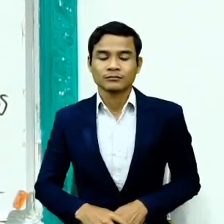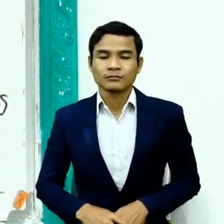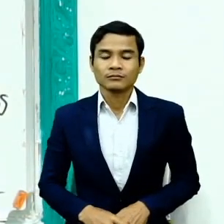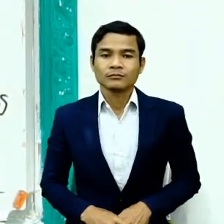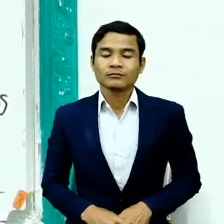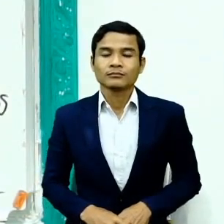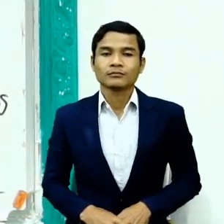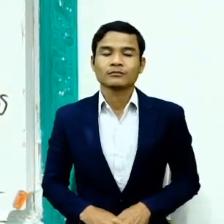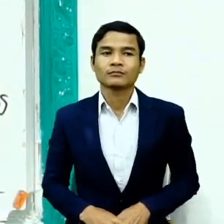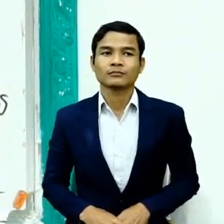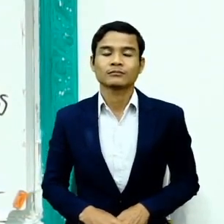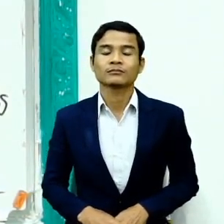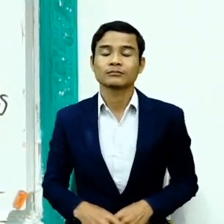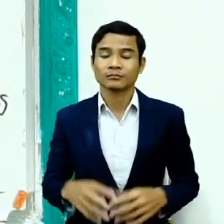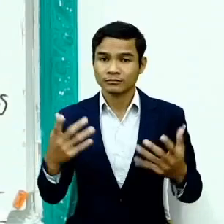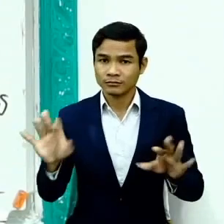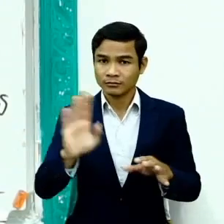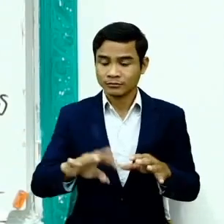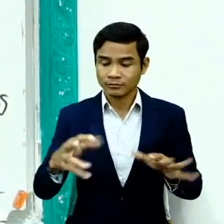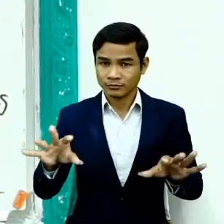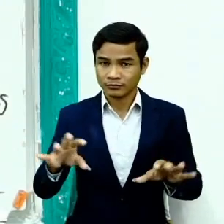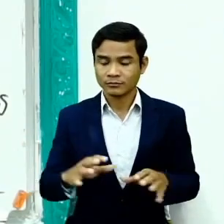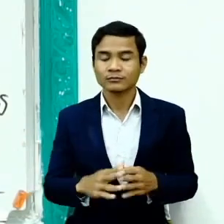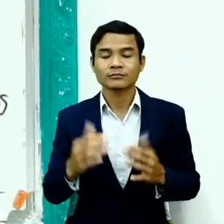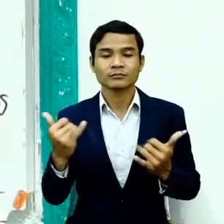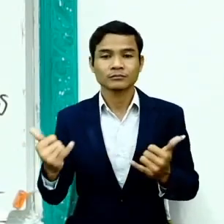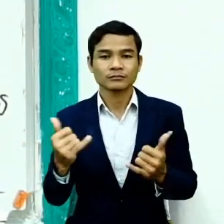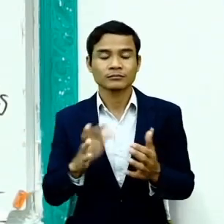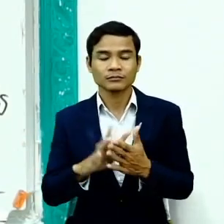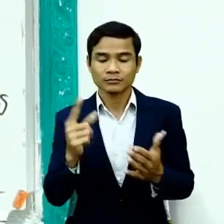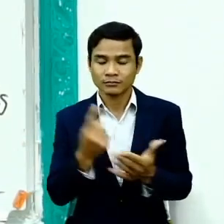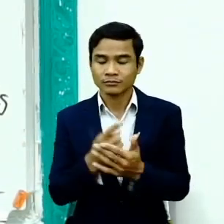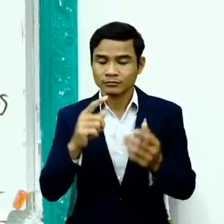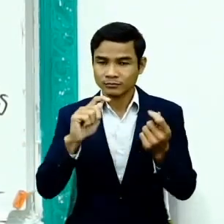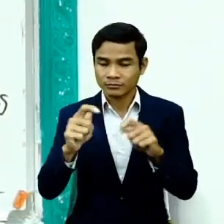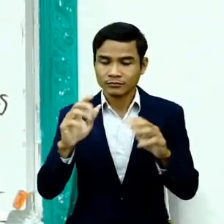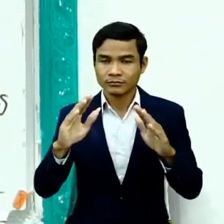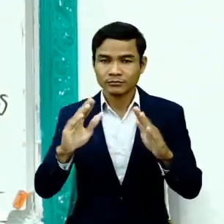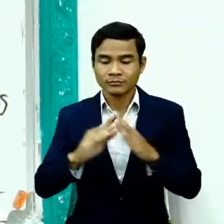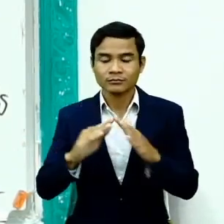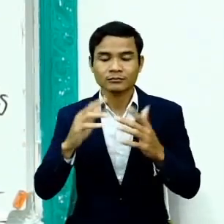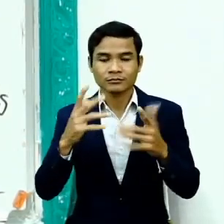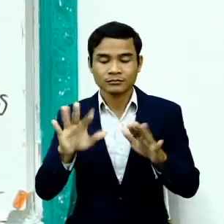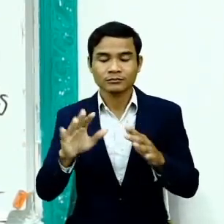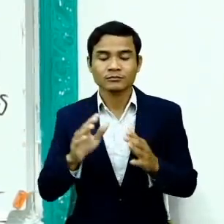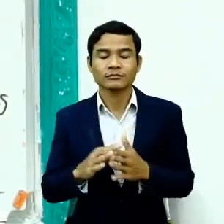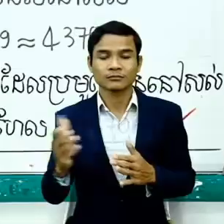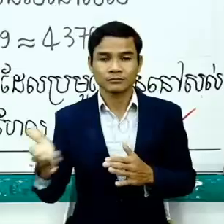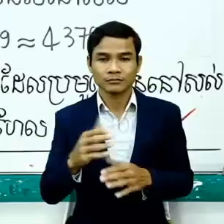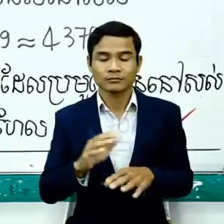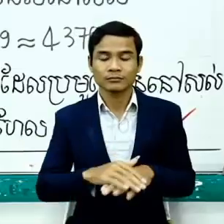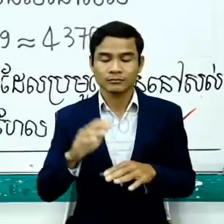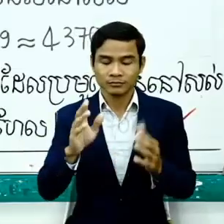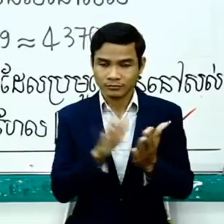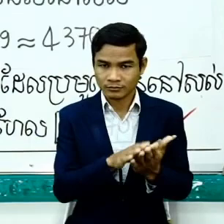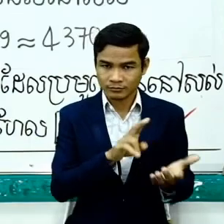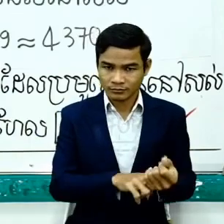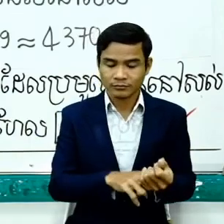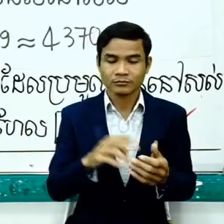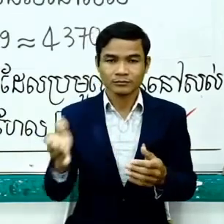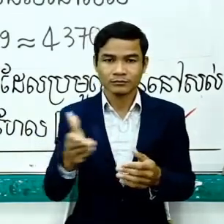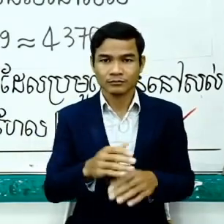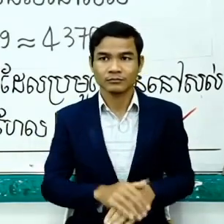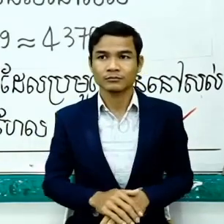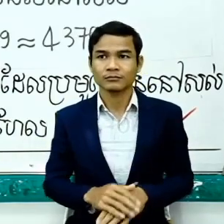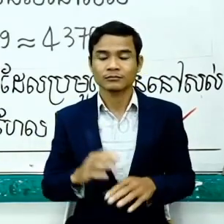chà rửa rồi nè con chà lấy con mang cho ruống cùng nãy cái cáp tiền rửa rồi hài tại lấy con tục sập hờ nè con tục sập hờ con